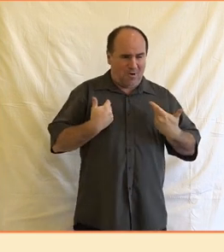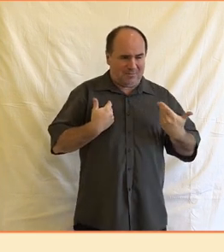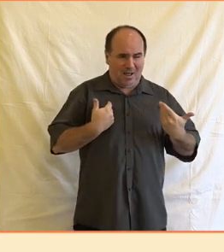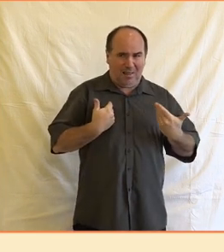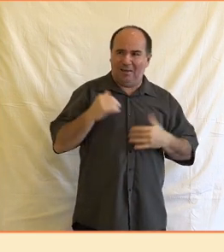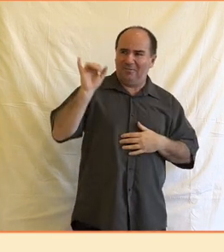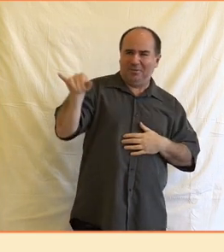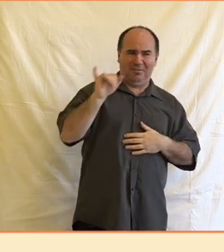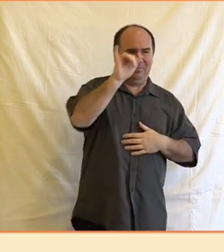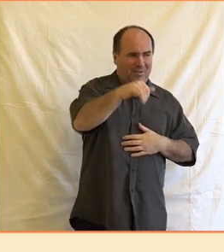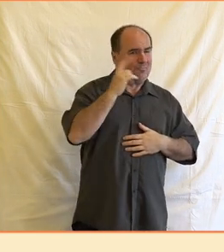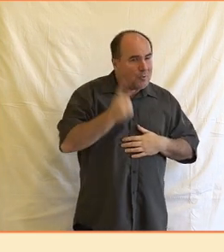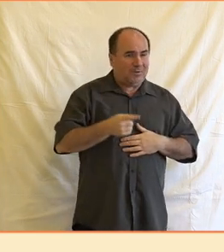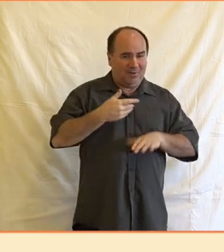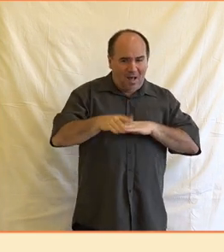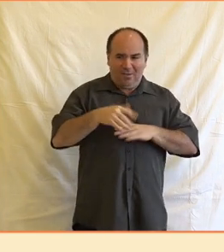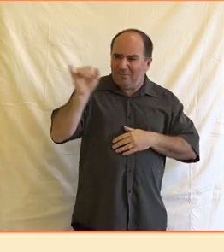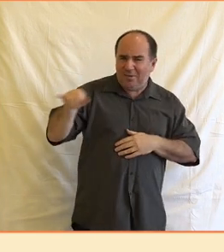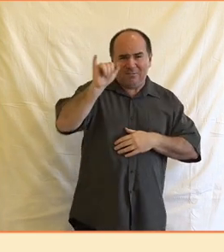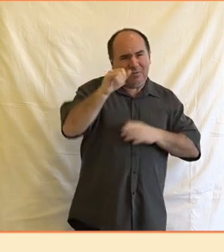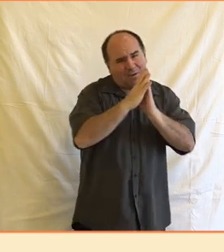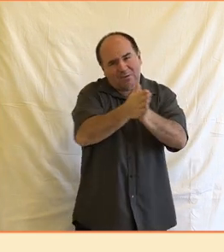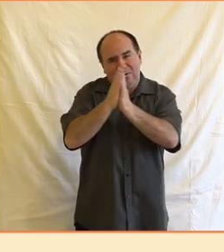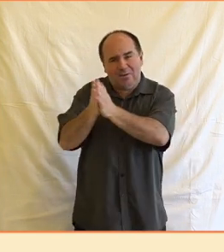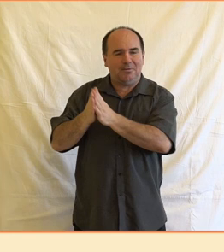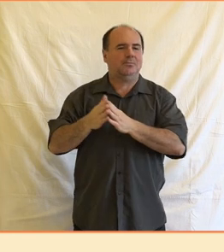obracet na někoho z rodiny a podobně.